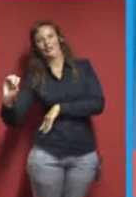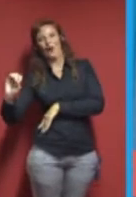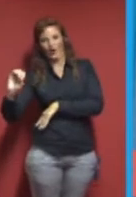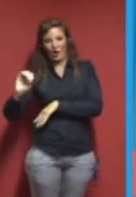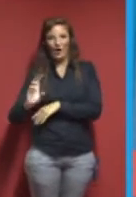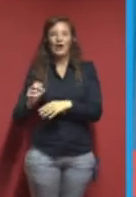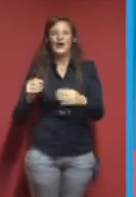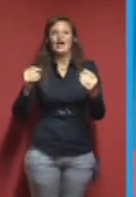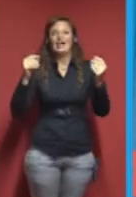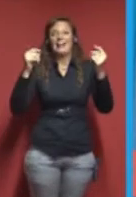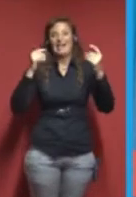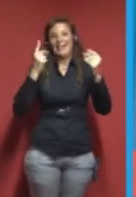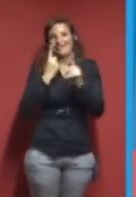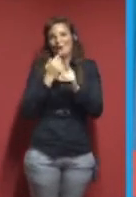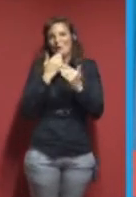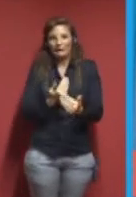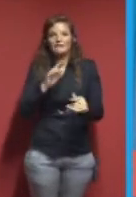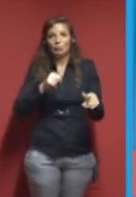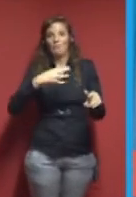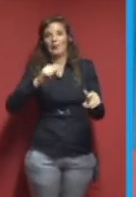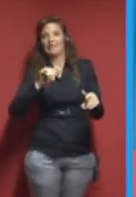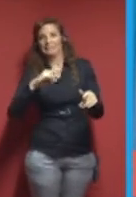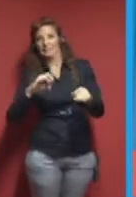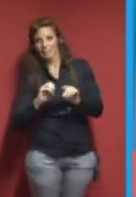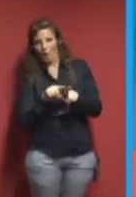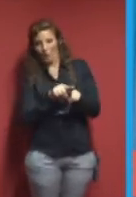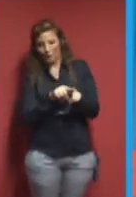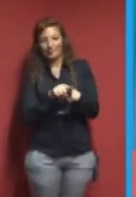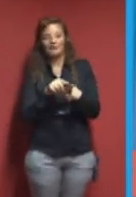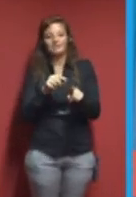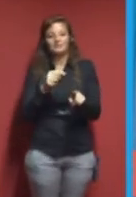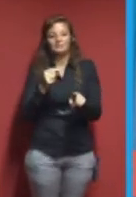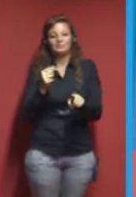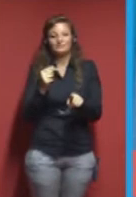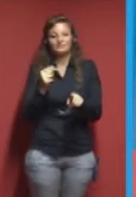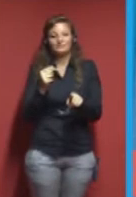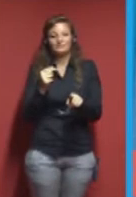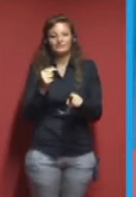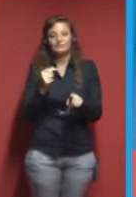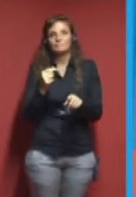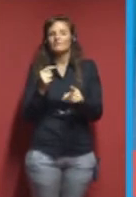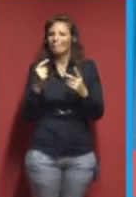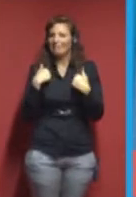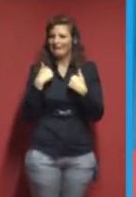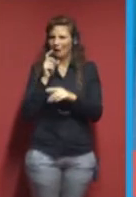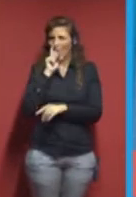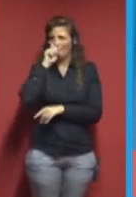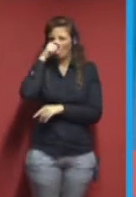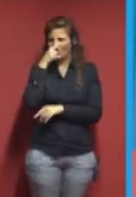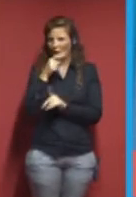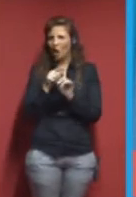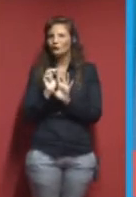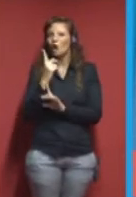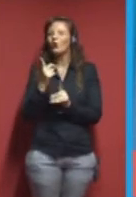dobbiamo anche ringraziare massima grazie allo zio arduino sono curioso o di una cosa riguardo il